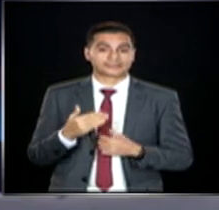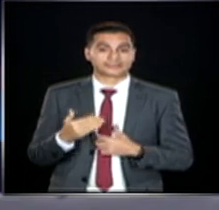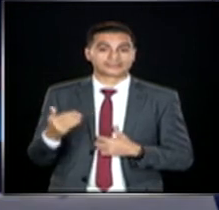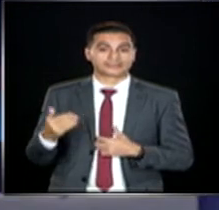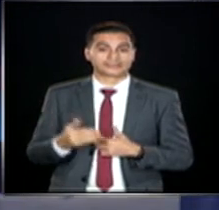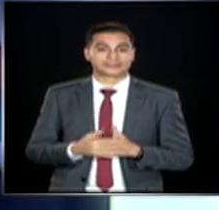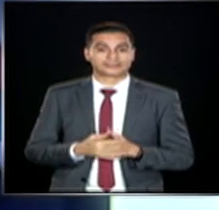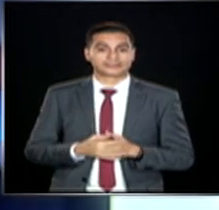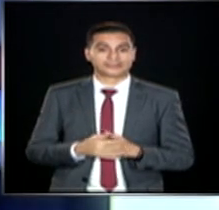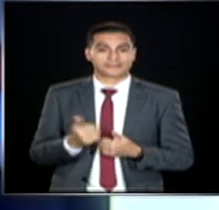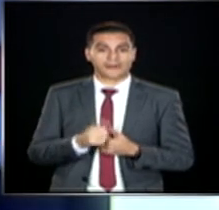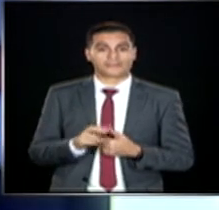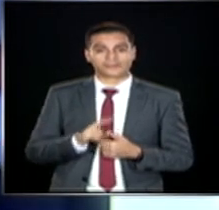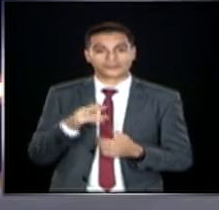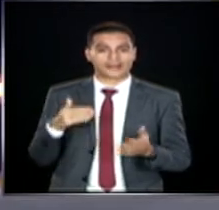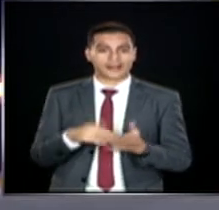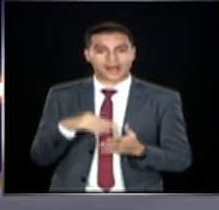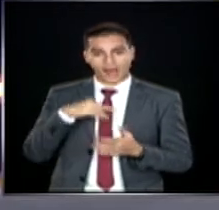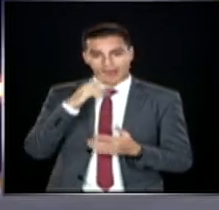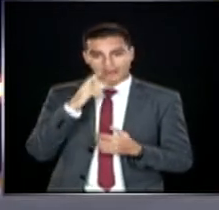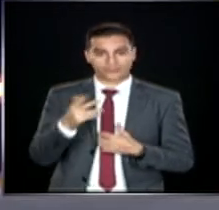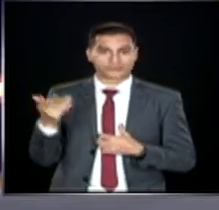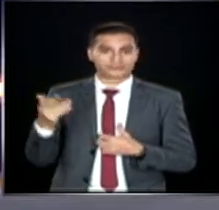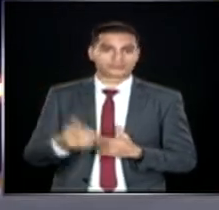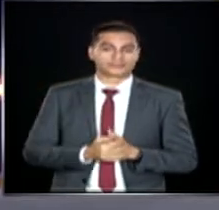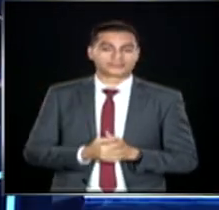ما لحقتش أقول السؤال الأخير.